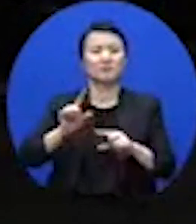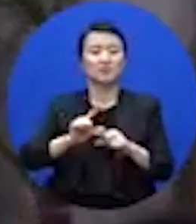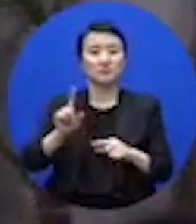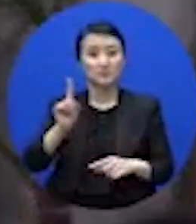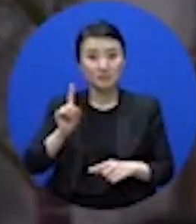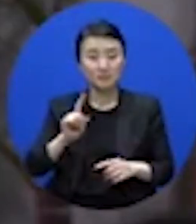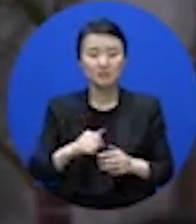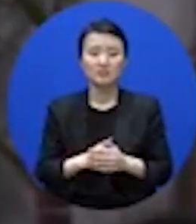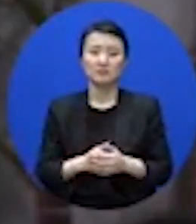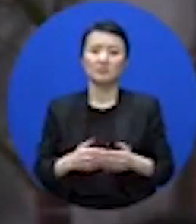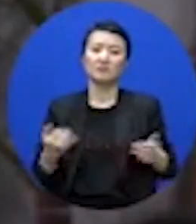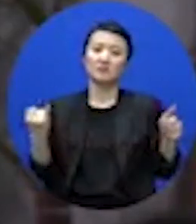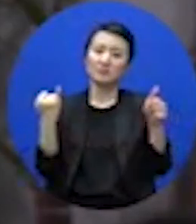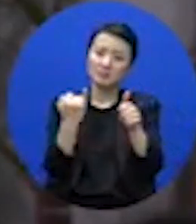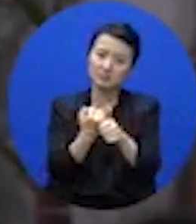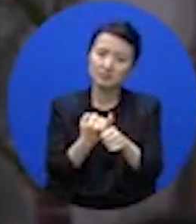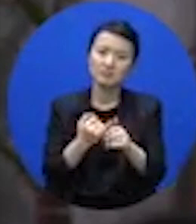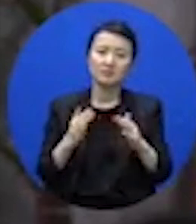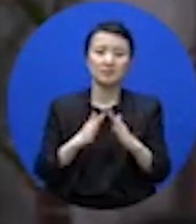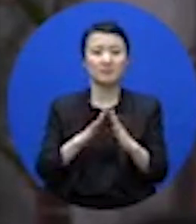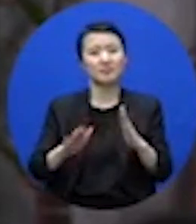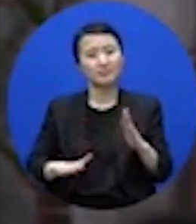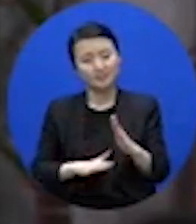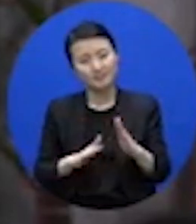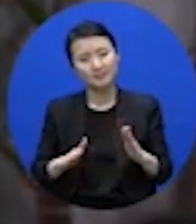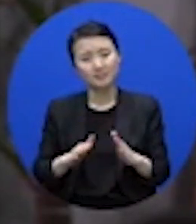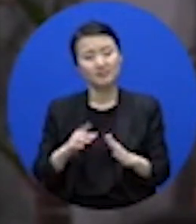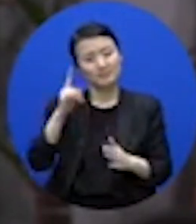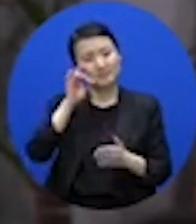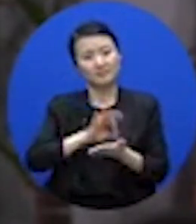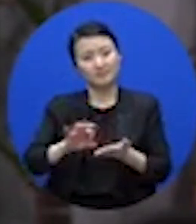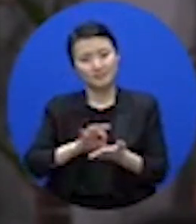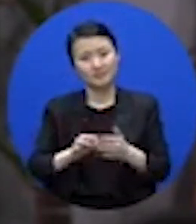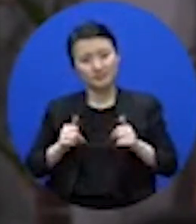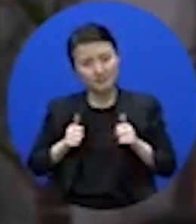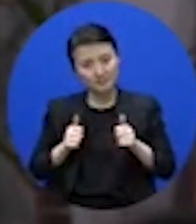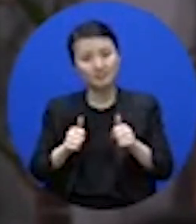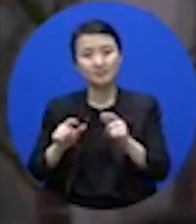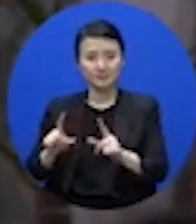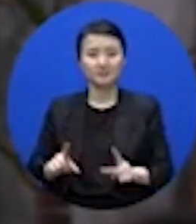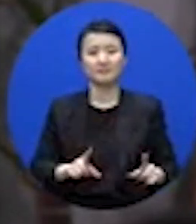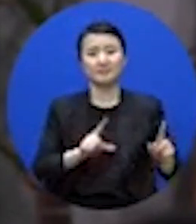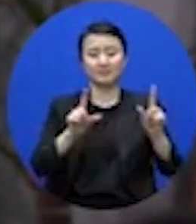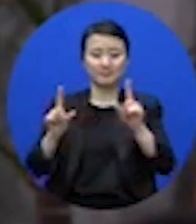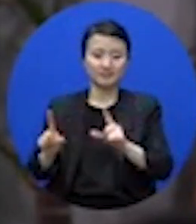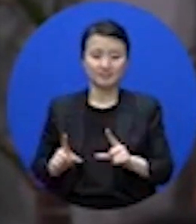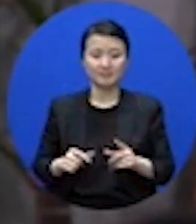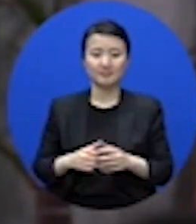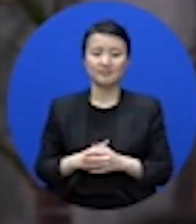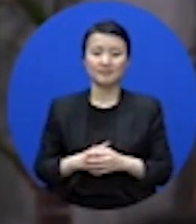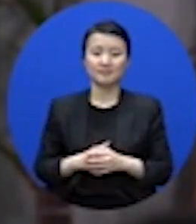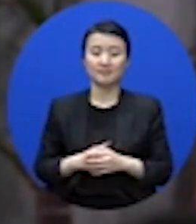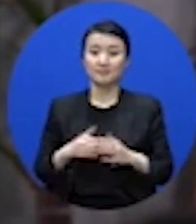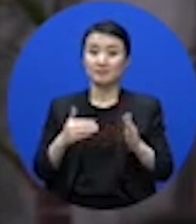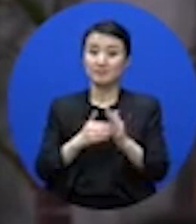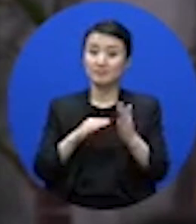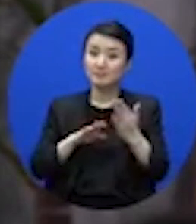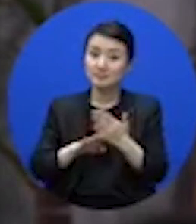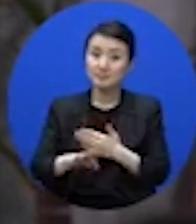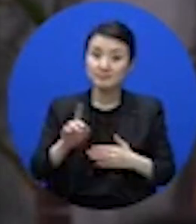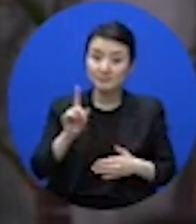결혼해야 하고 가정을 꾸려야죠. 예, 열심히 또 살아갑니다. 정신없이 그쵸? 정말 열심히. 그리고는